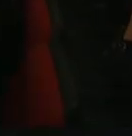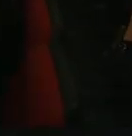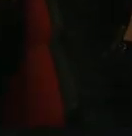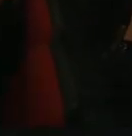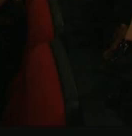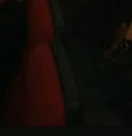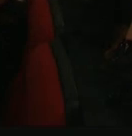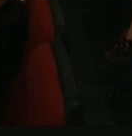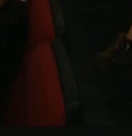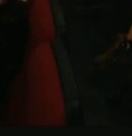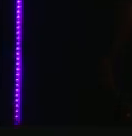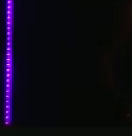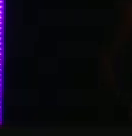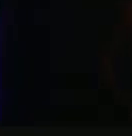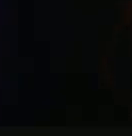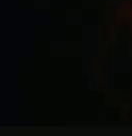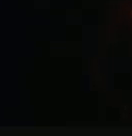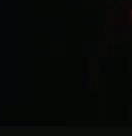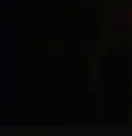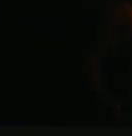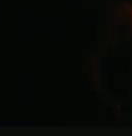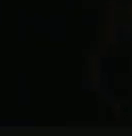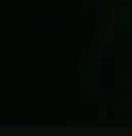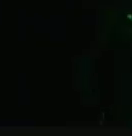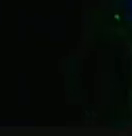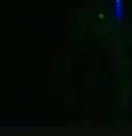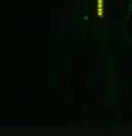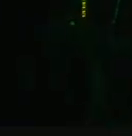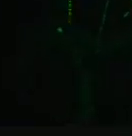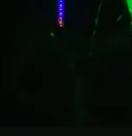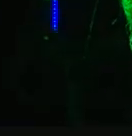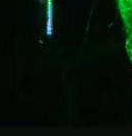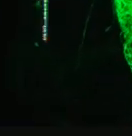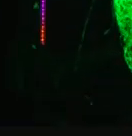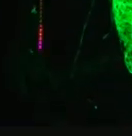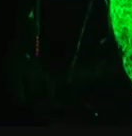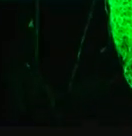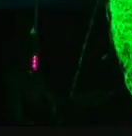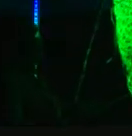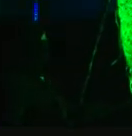праздники, но и школьные каникулы. Провести их весело и с пользой поможет киноцентр «Киномакс».